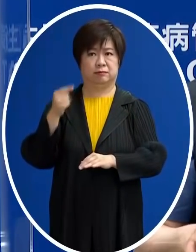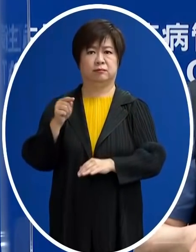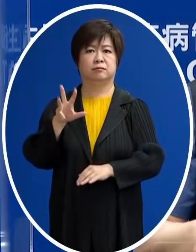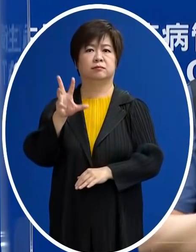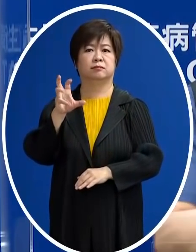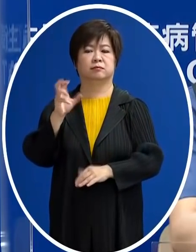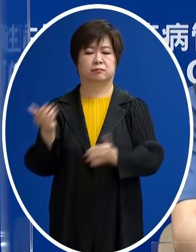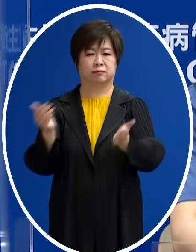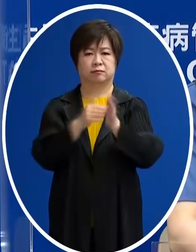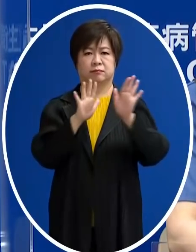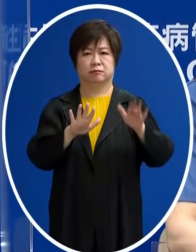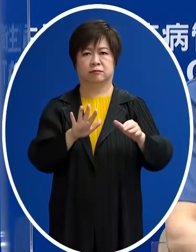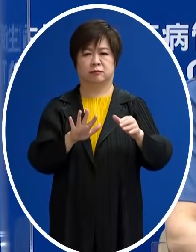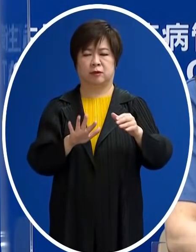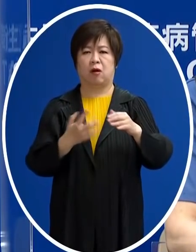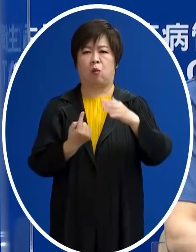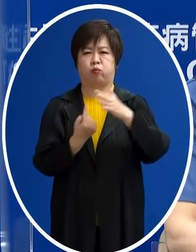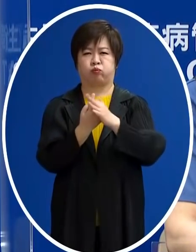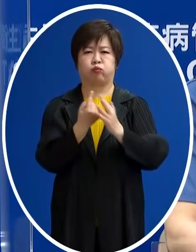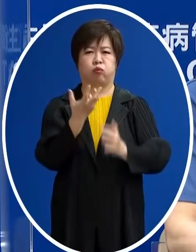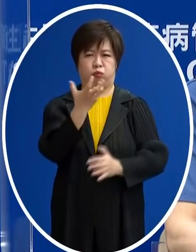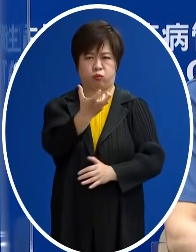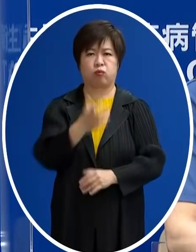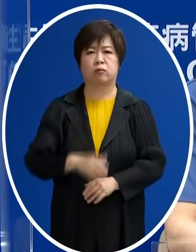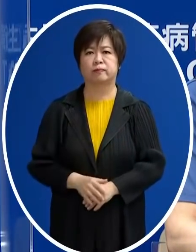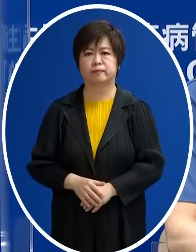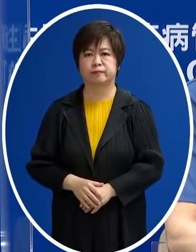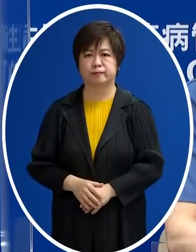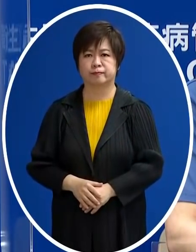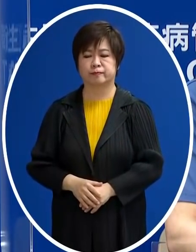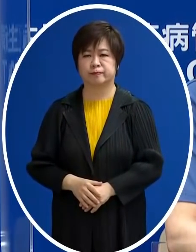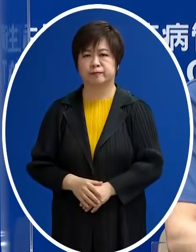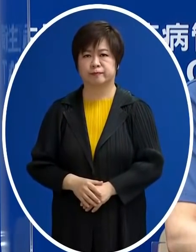之后的最高的本土的案例，然后。